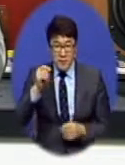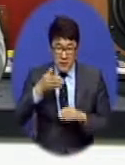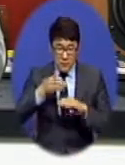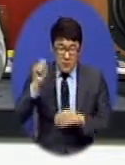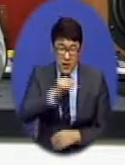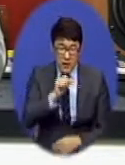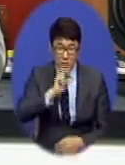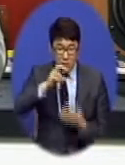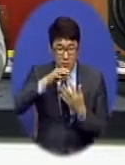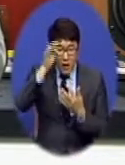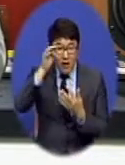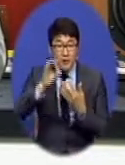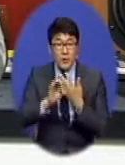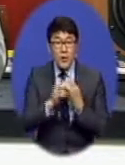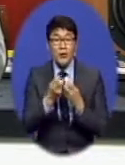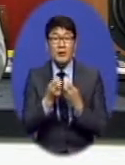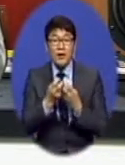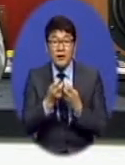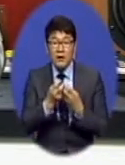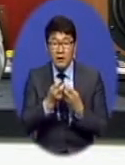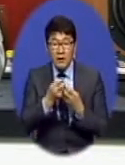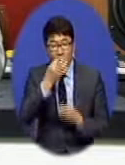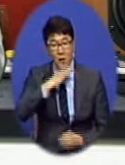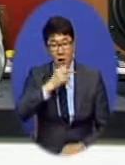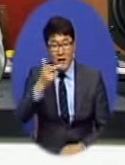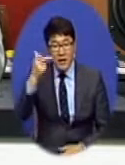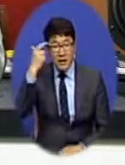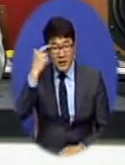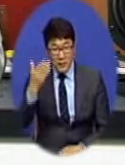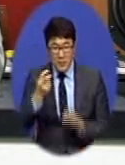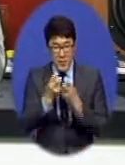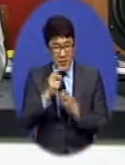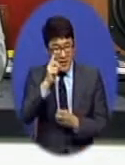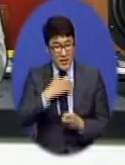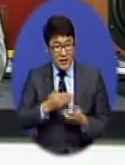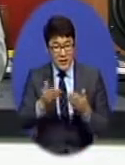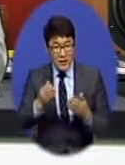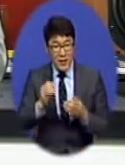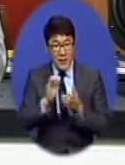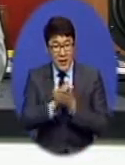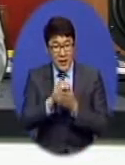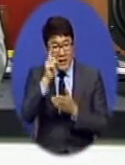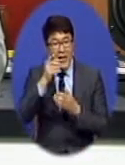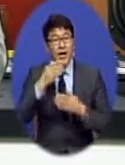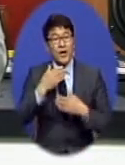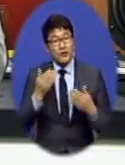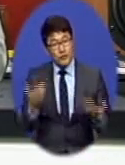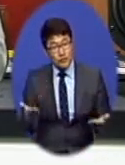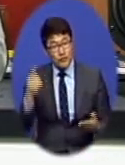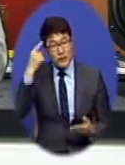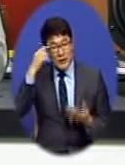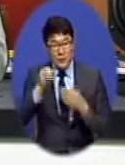노래를 이런 빠른 노래를 불러야 한다면 네. 어떻게 하면 좀 더 효과적으로 부를 수 있을까요? 그럴 때는 네. 한 박자 쉰다라고 생각하고 노래를